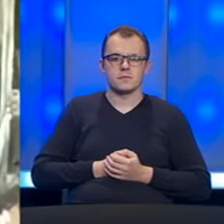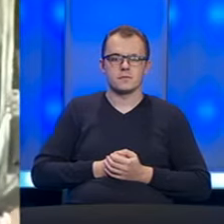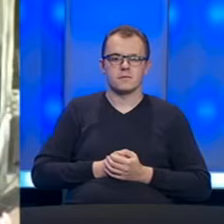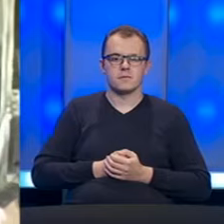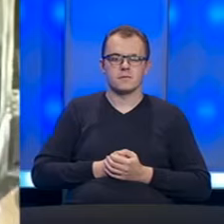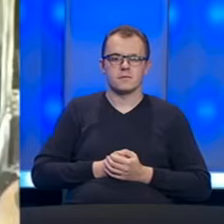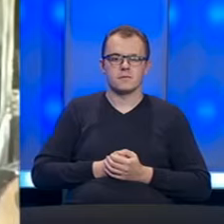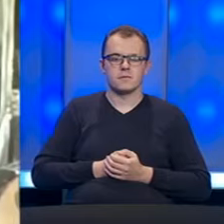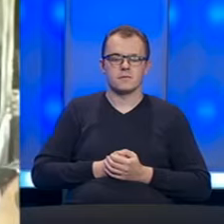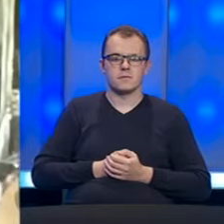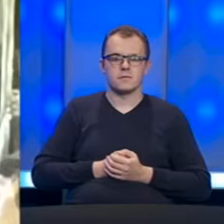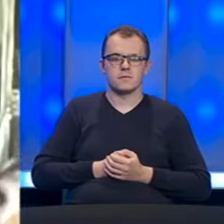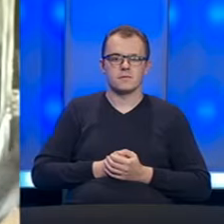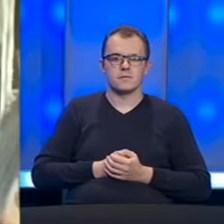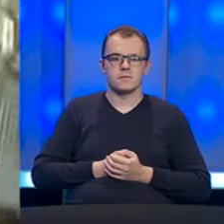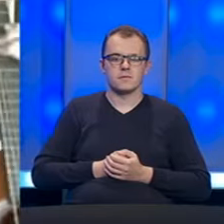Šta ćemo?